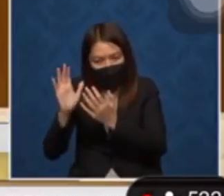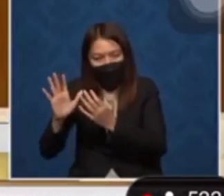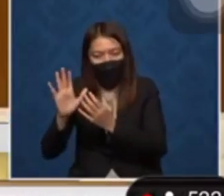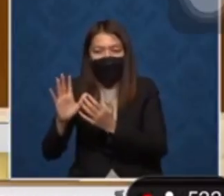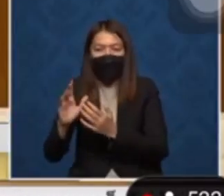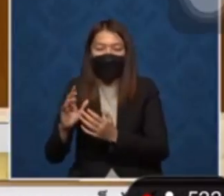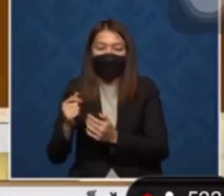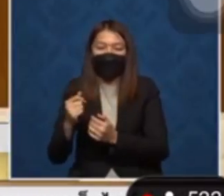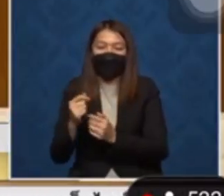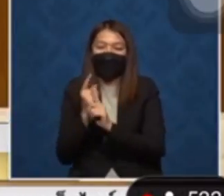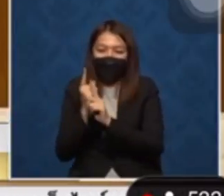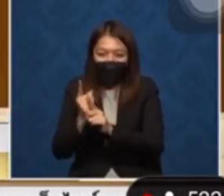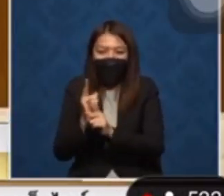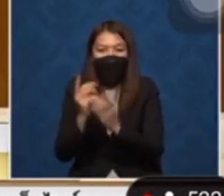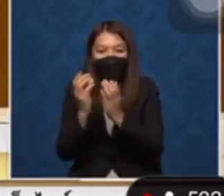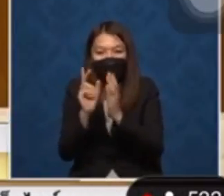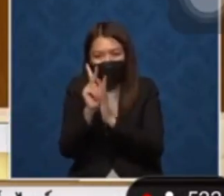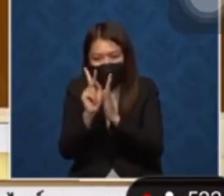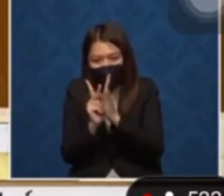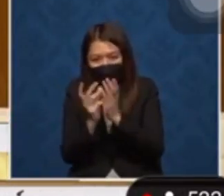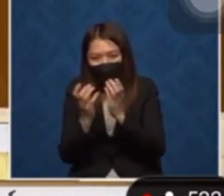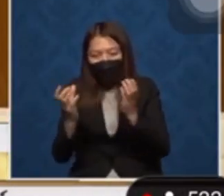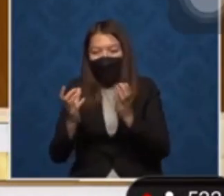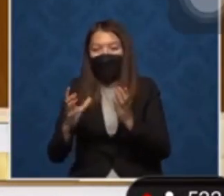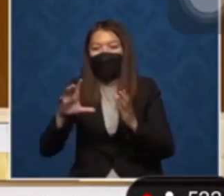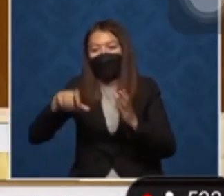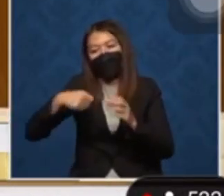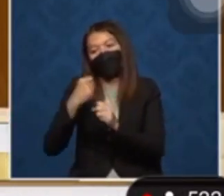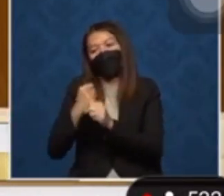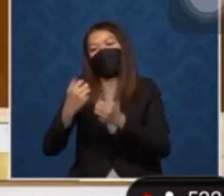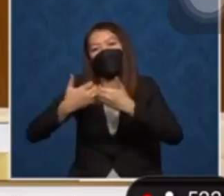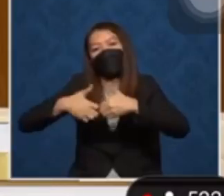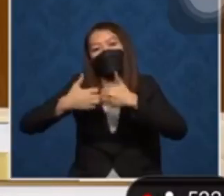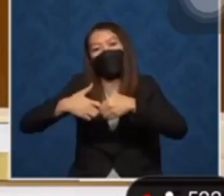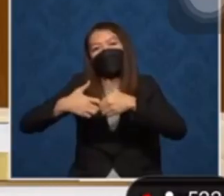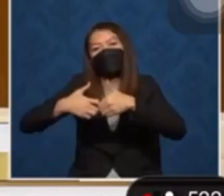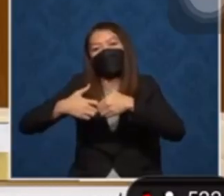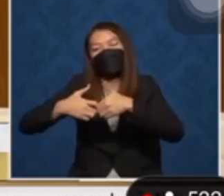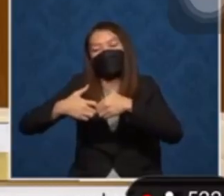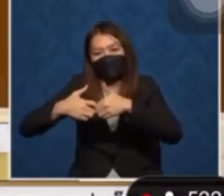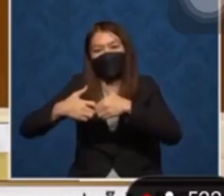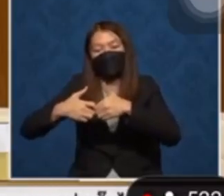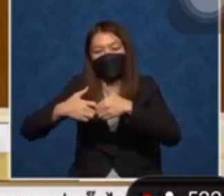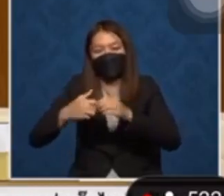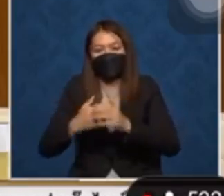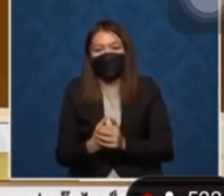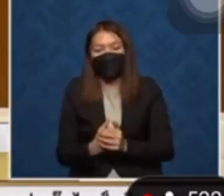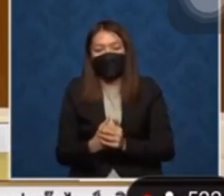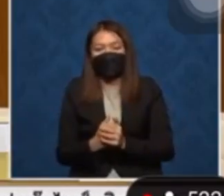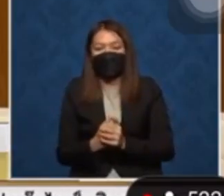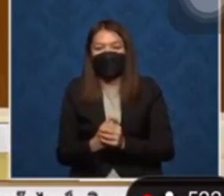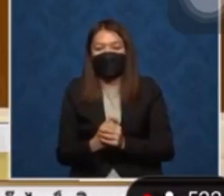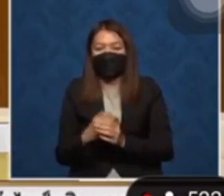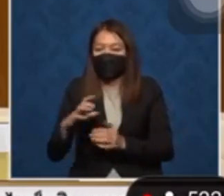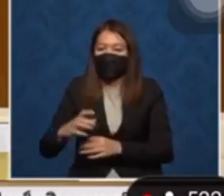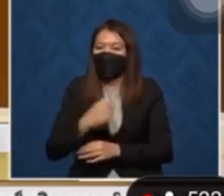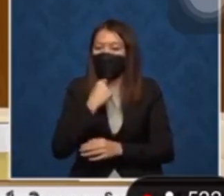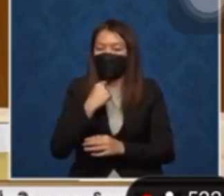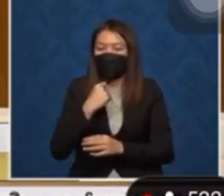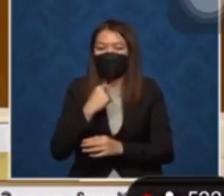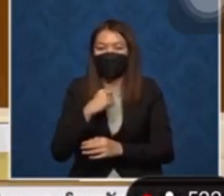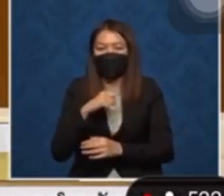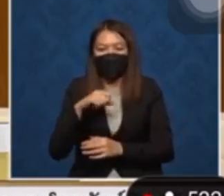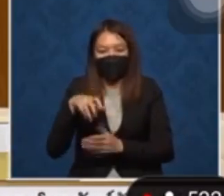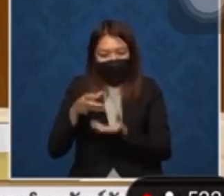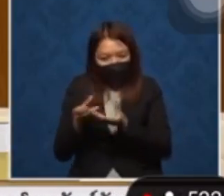ราชกฤษฎีกามาจัดทำเป็นนิคมอุตสาหกรรมได้นอกจากท่านรวบอำนาจการจัดการท่านยังจัดหา